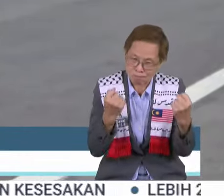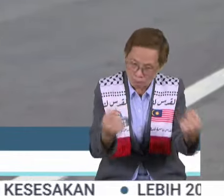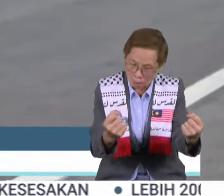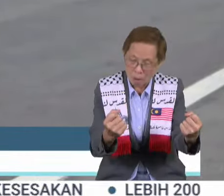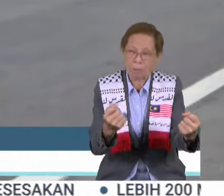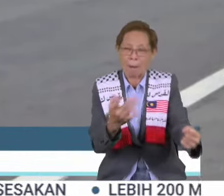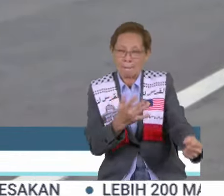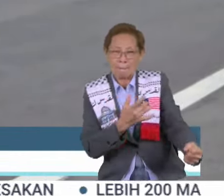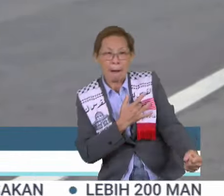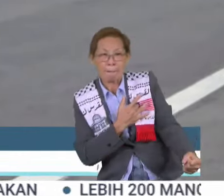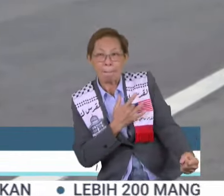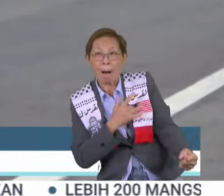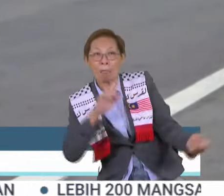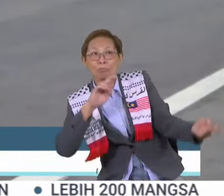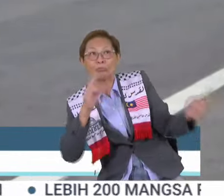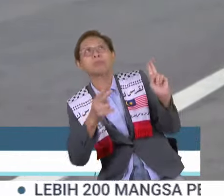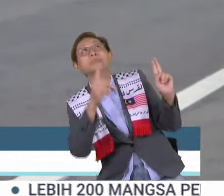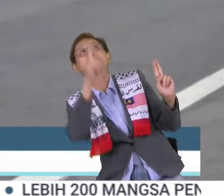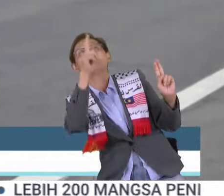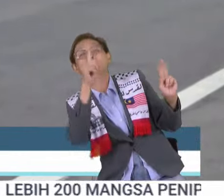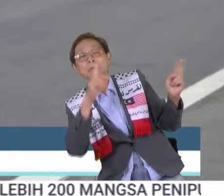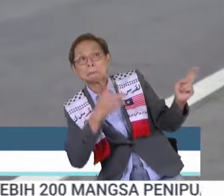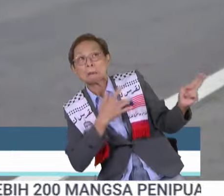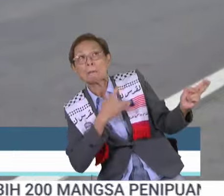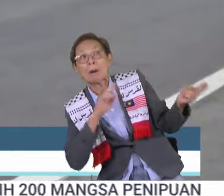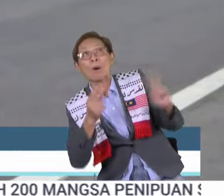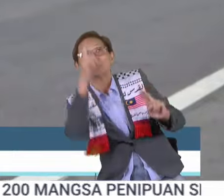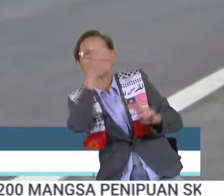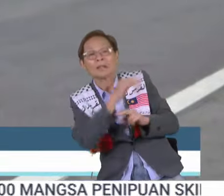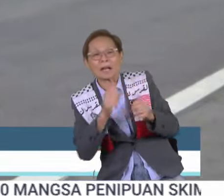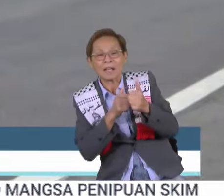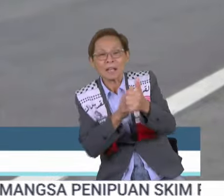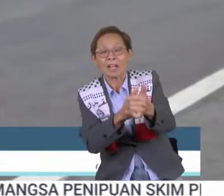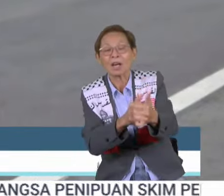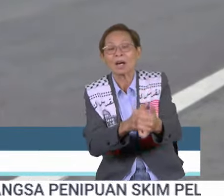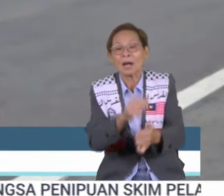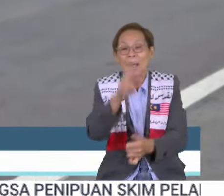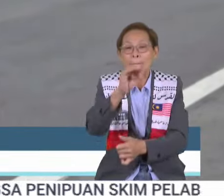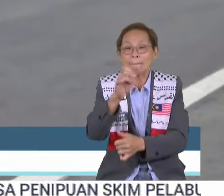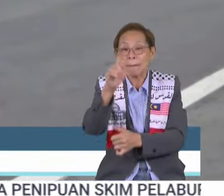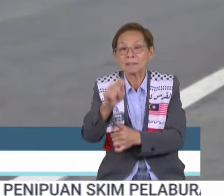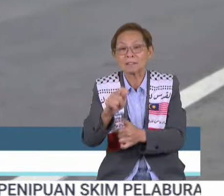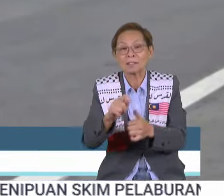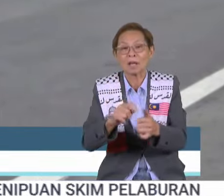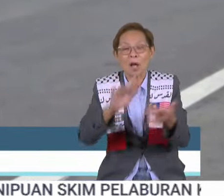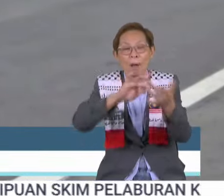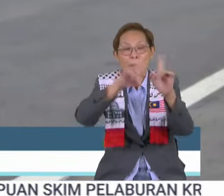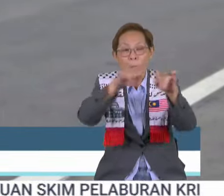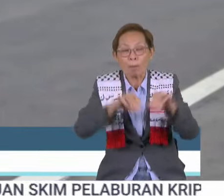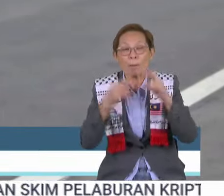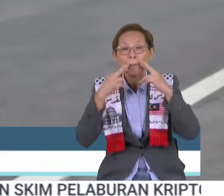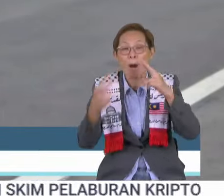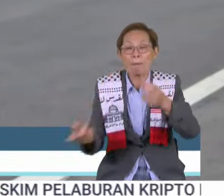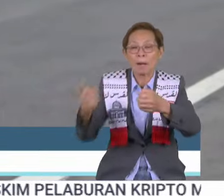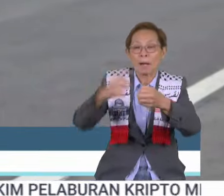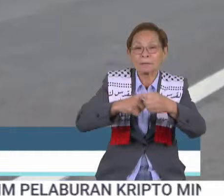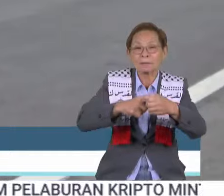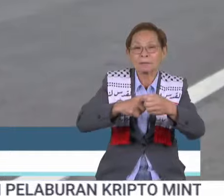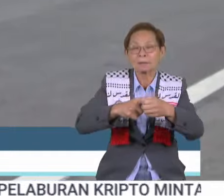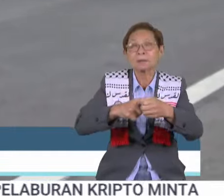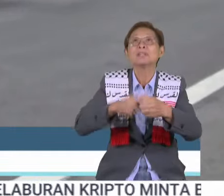sentiasa peka terhadap perubahan cuaca serta ikuti Met Malaysia di portal rasminya untuk info terkini berkenaan